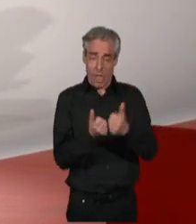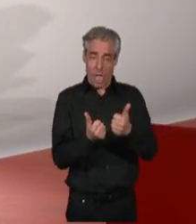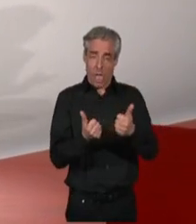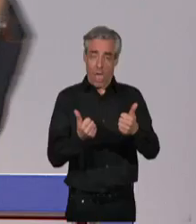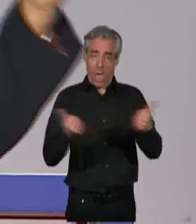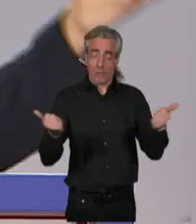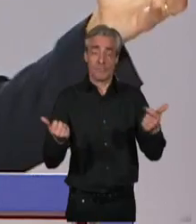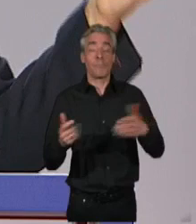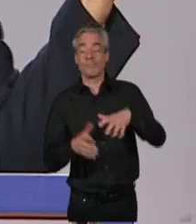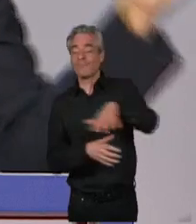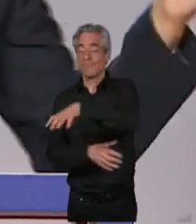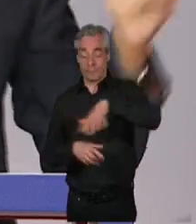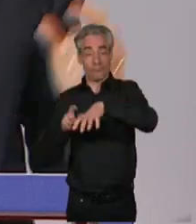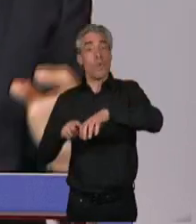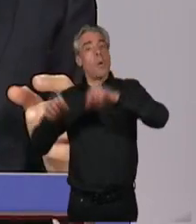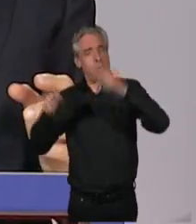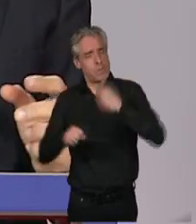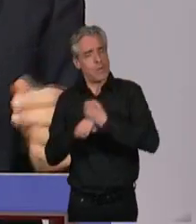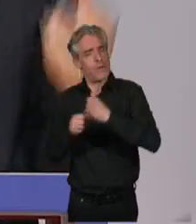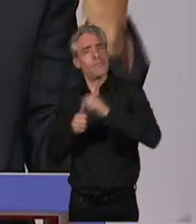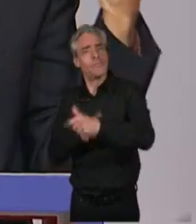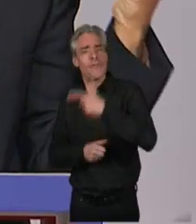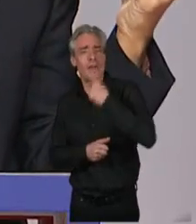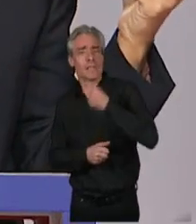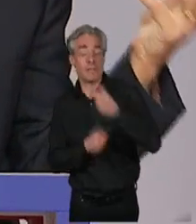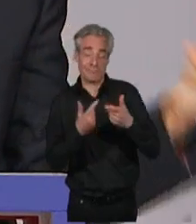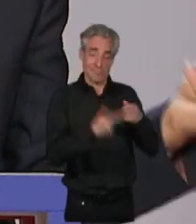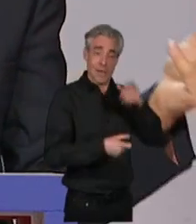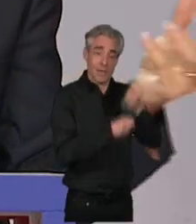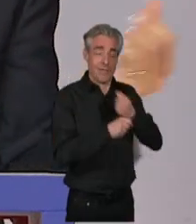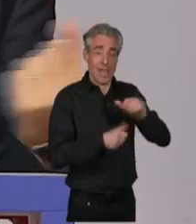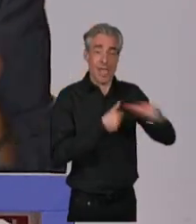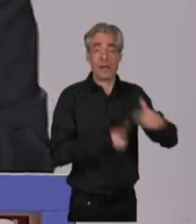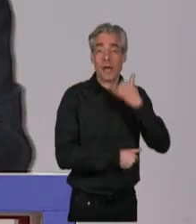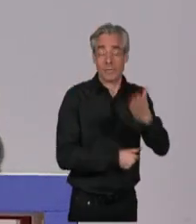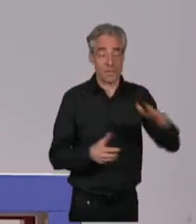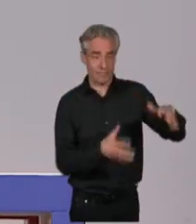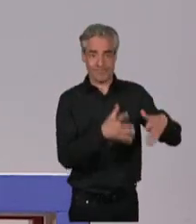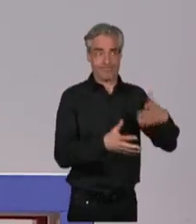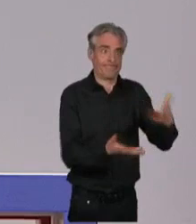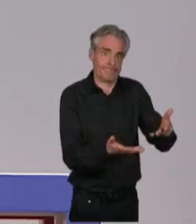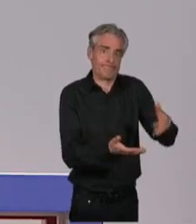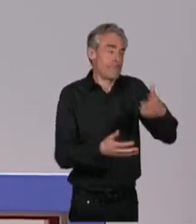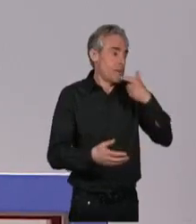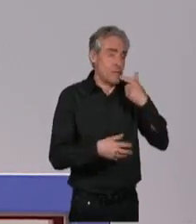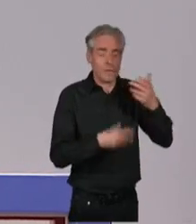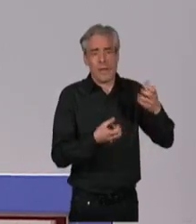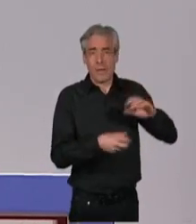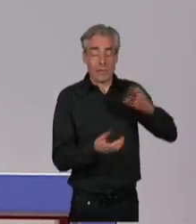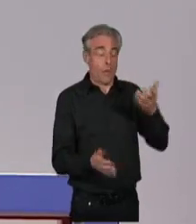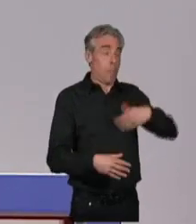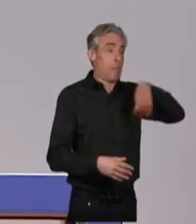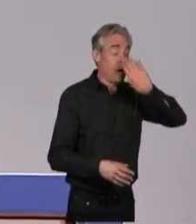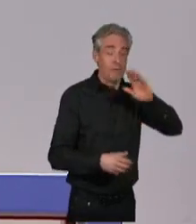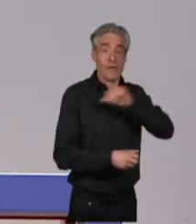creusée entre ceux qui peuvent télétravailler et ceux qui ne le peuvent pas, et qui, pour certains, ont été touchés de plein